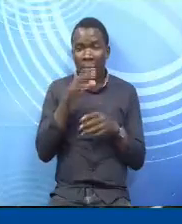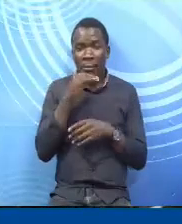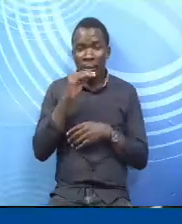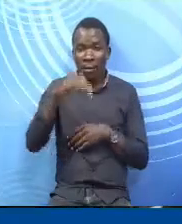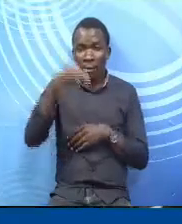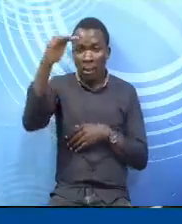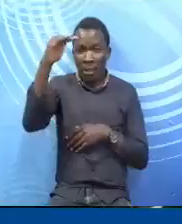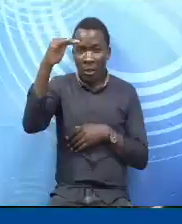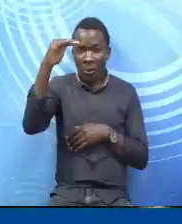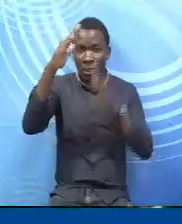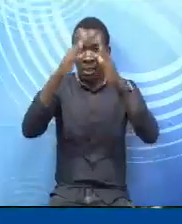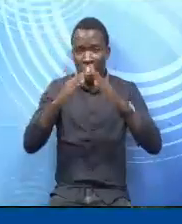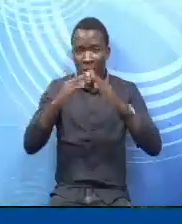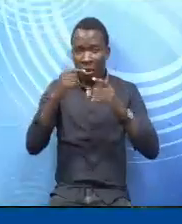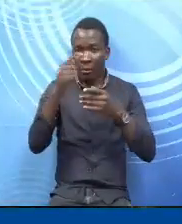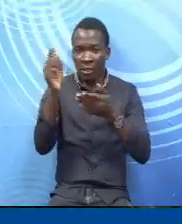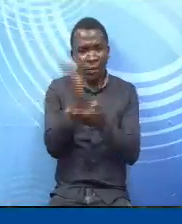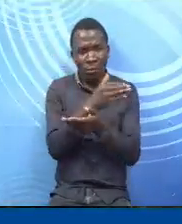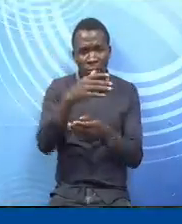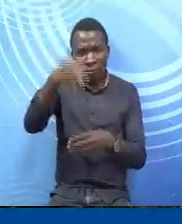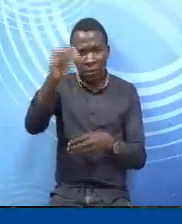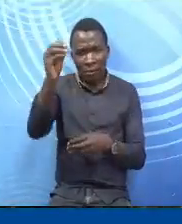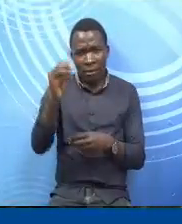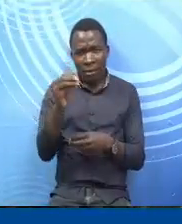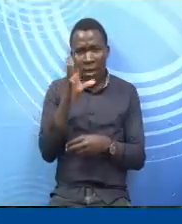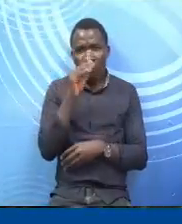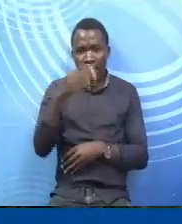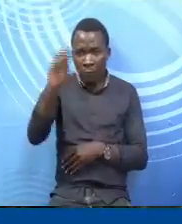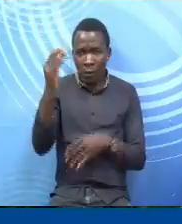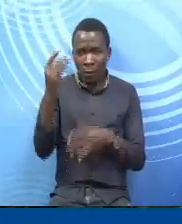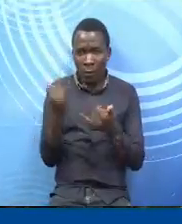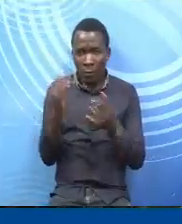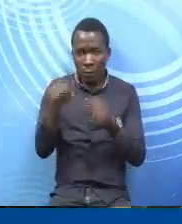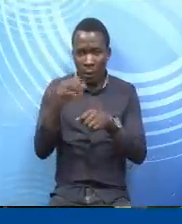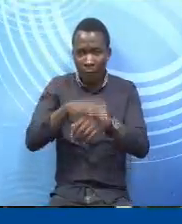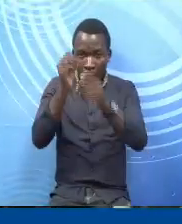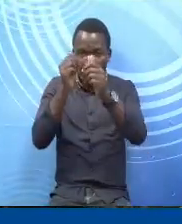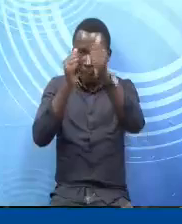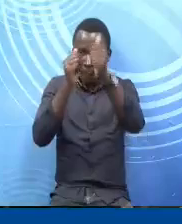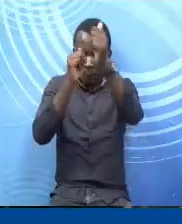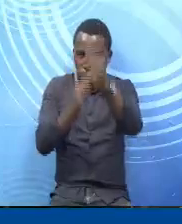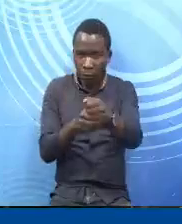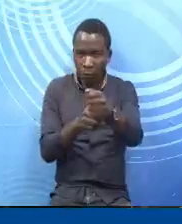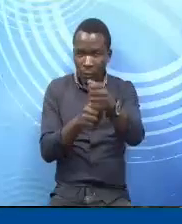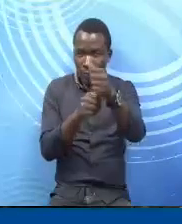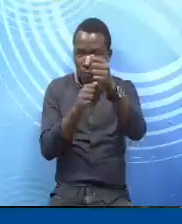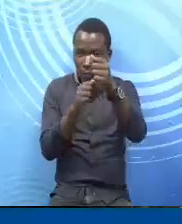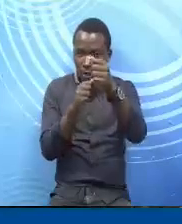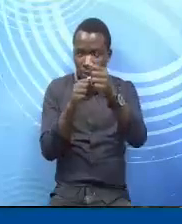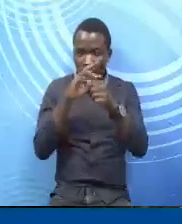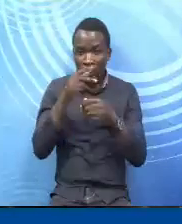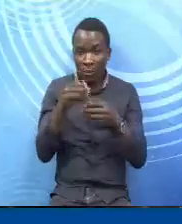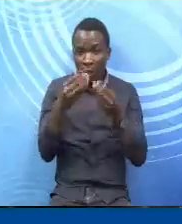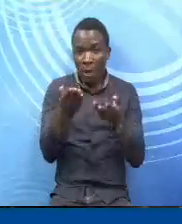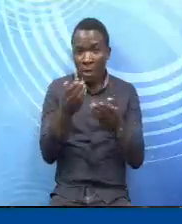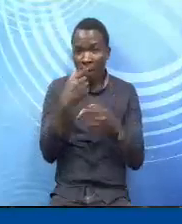y'inzu arababwira ati vaho atuvuga uvuya ati kano kajya nafata ishoka mfite nkayi gutera yeye igisubizo namushubira namubwira